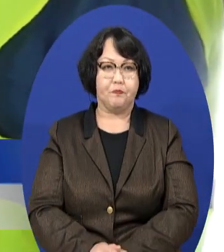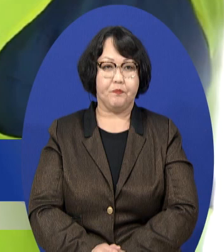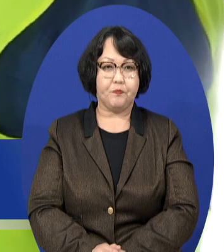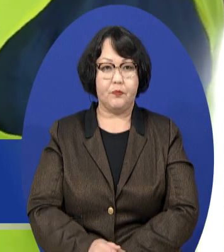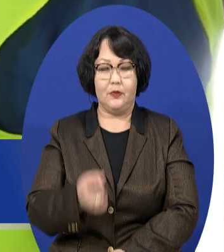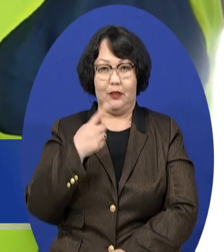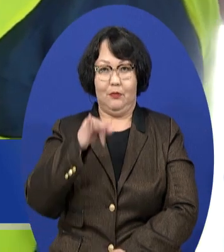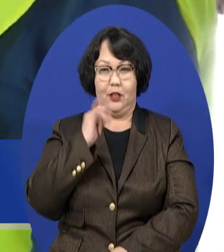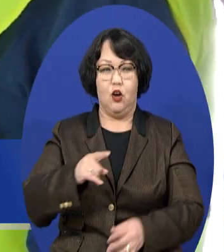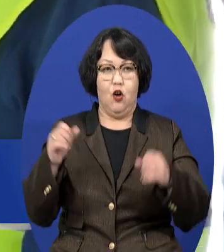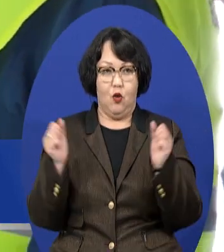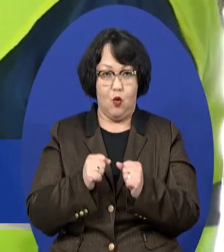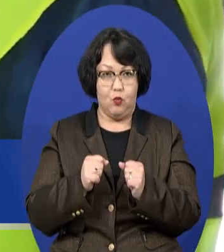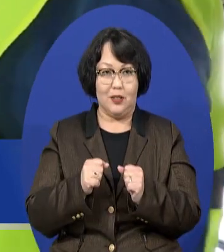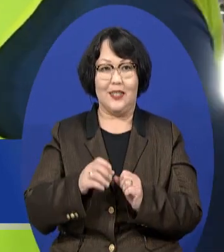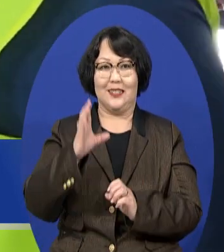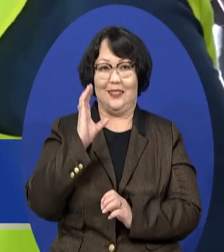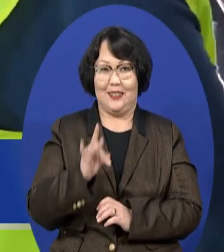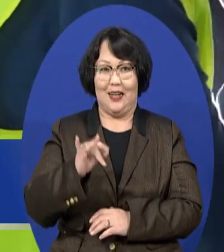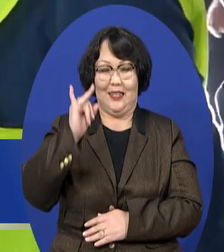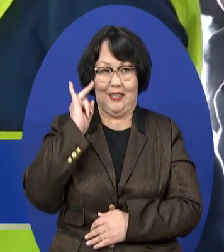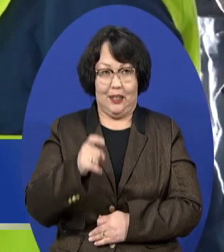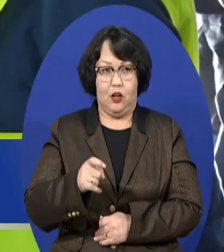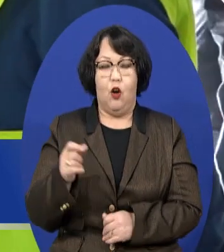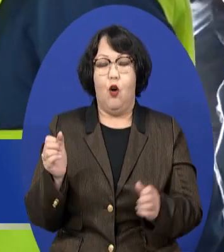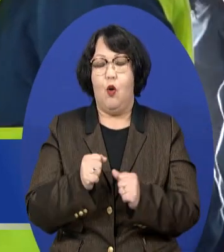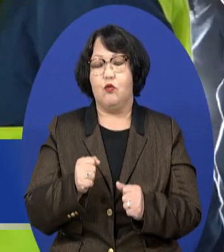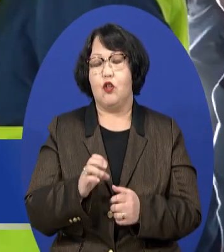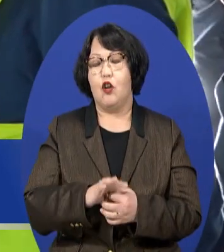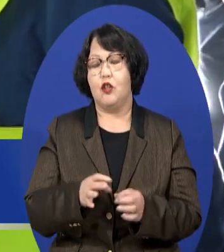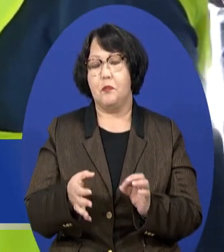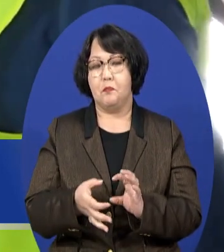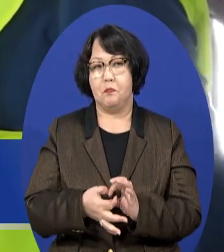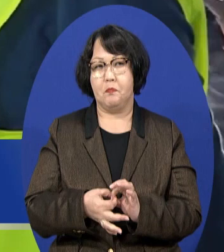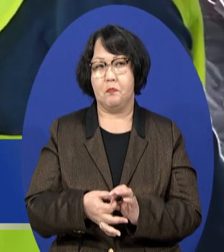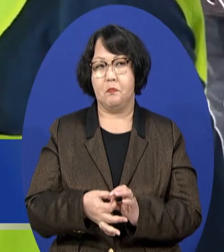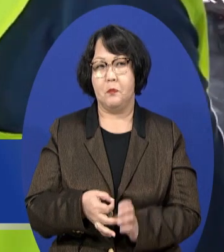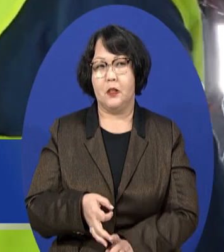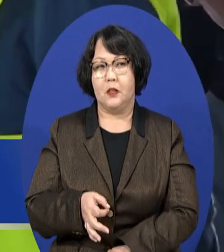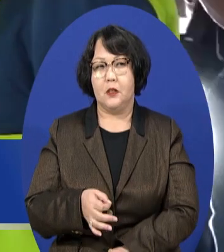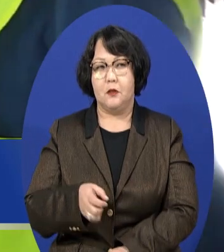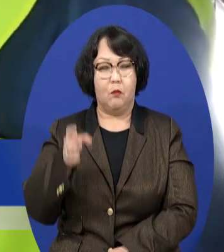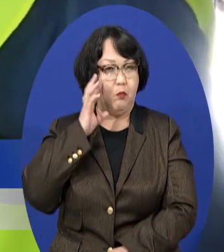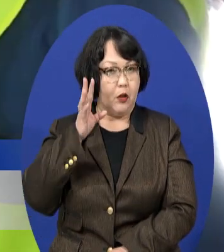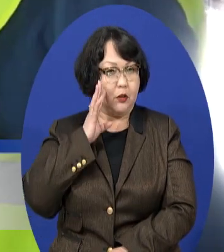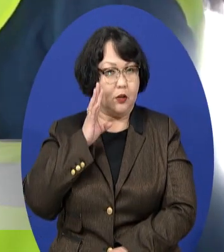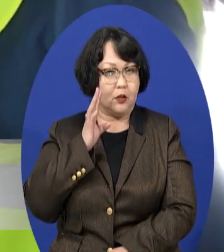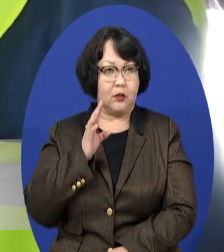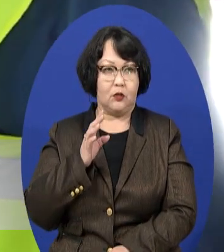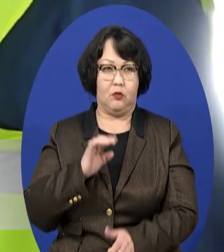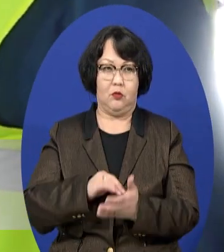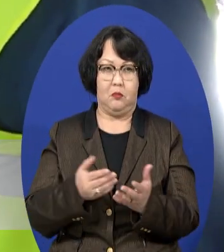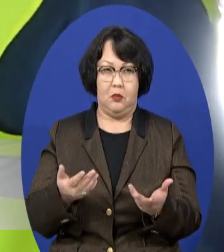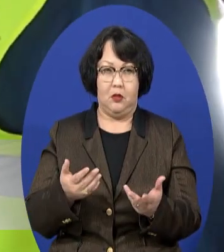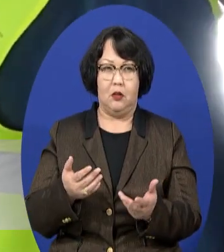хамгийн их өвлийн сартай улс ахгүй. Өвлийн олимпиад цагаан хуцар орд. Тэр чинь нөө бодлого байхгүй юмаа л гэсэн үг. Одоо